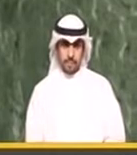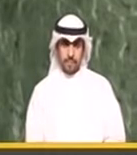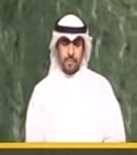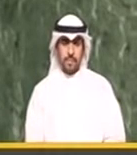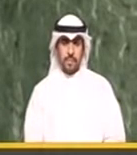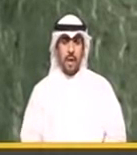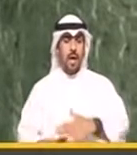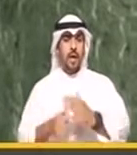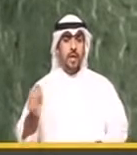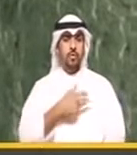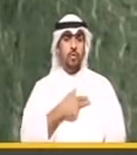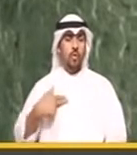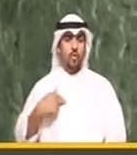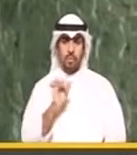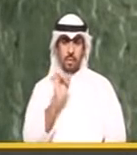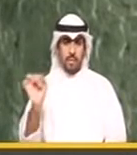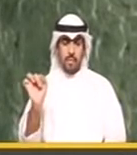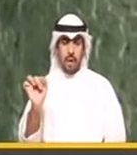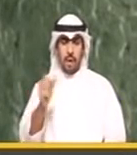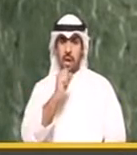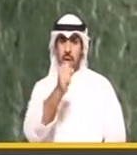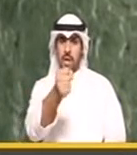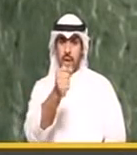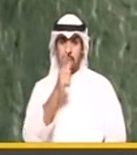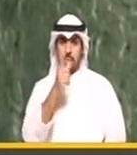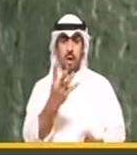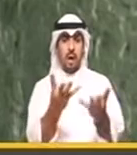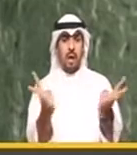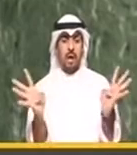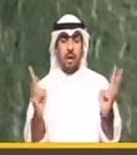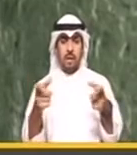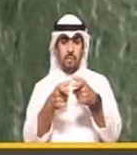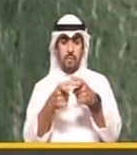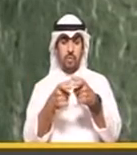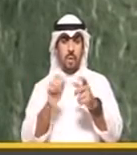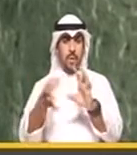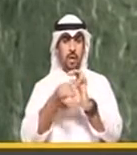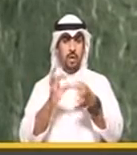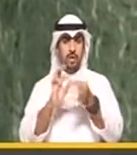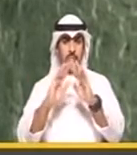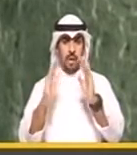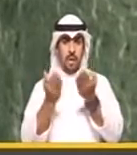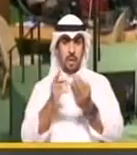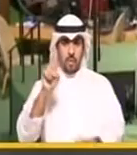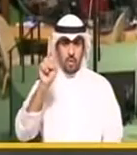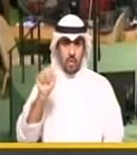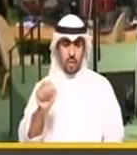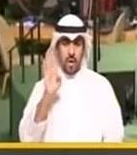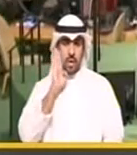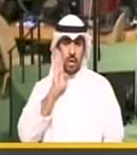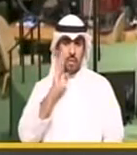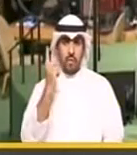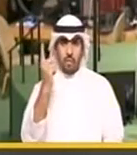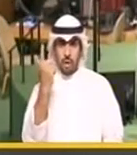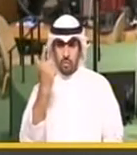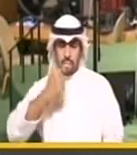مجلس الوزراء خلال كلمه دوله الكويت في اجتماعات الجمعيه العامه للامم المتحده في دورتها الحاديه